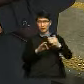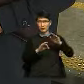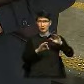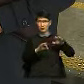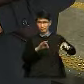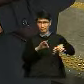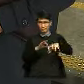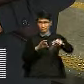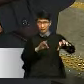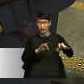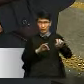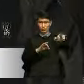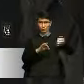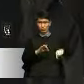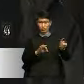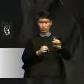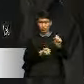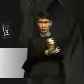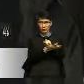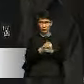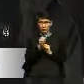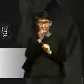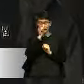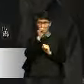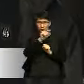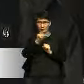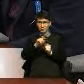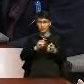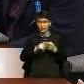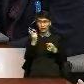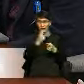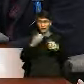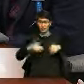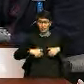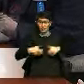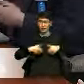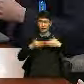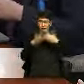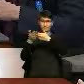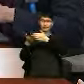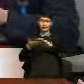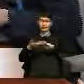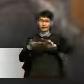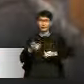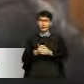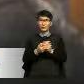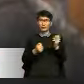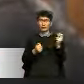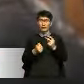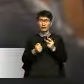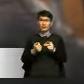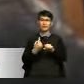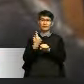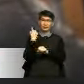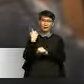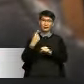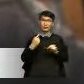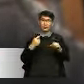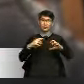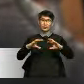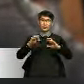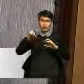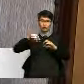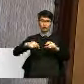넘어 여주시 전체에 어떤 영향을 줄 수 있는지에 대한 조사가 필요하다고 지적했습니다 또한 지난해 여주시 의해서